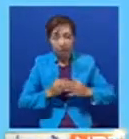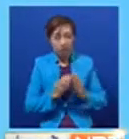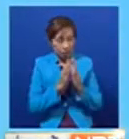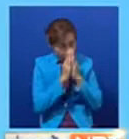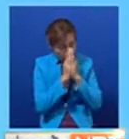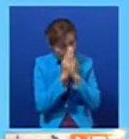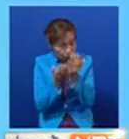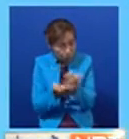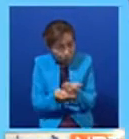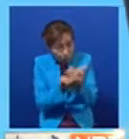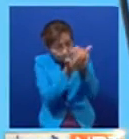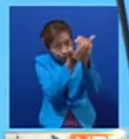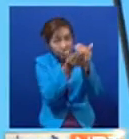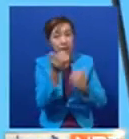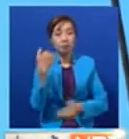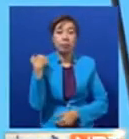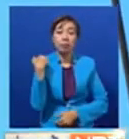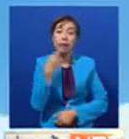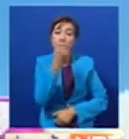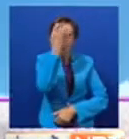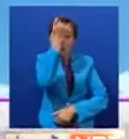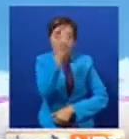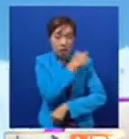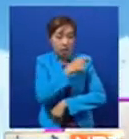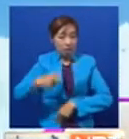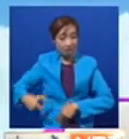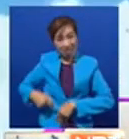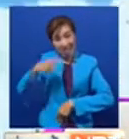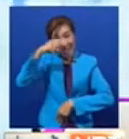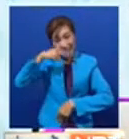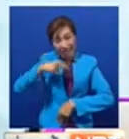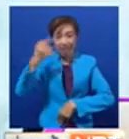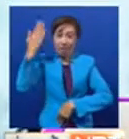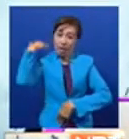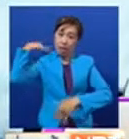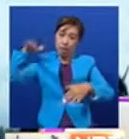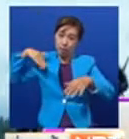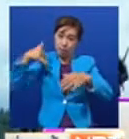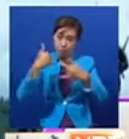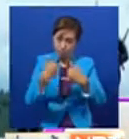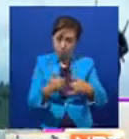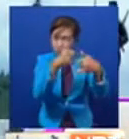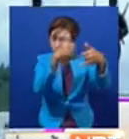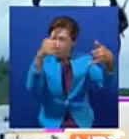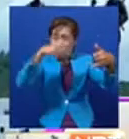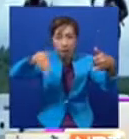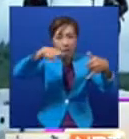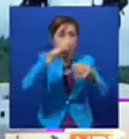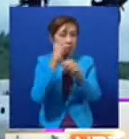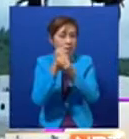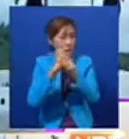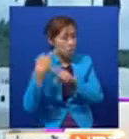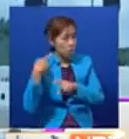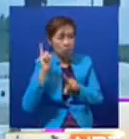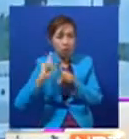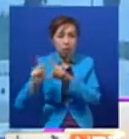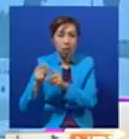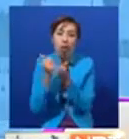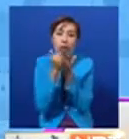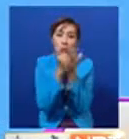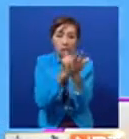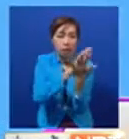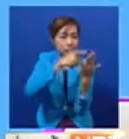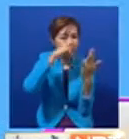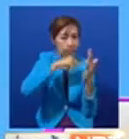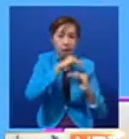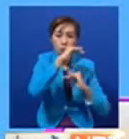ไว้เหนือเกล้ามาโดยตลอดเนื่องด้วยพระมหากษัตริย์ไทยทุกพระองค์ได้ทรงบำเพ็ญพระราชกรณียกิจนานับประการเพื่อนำพาประ